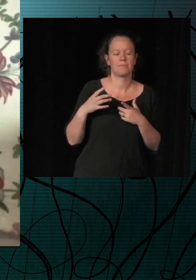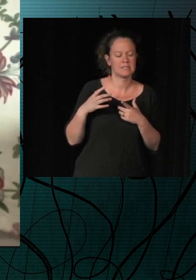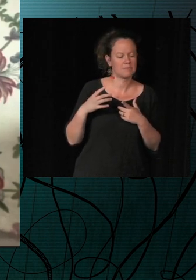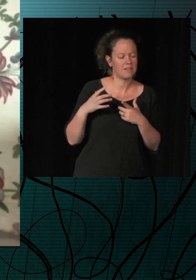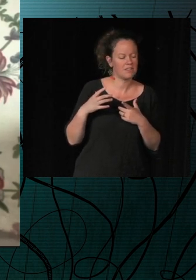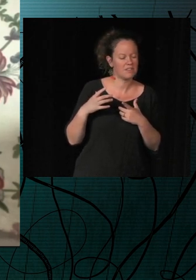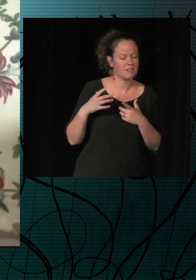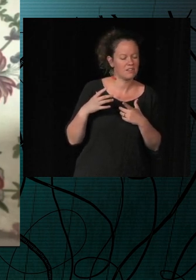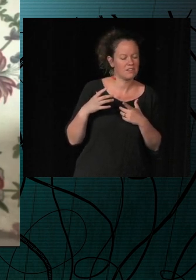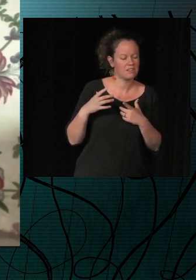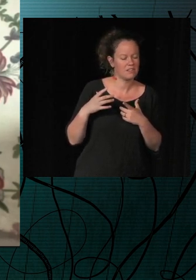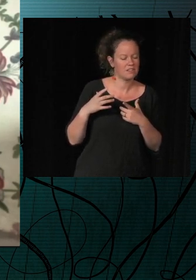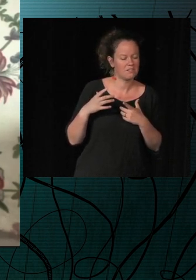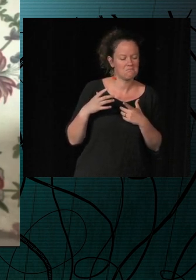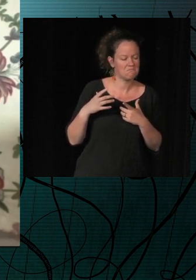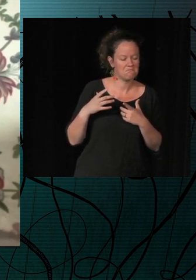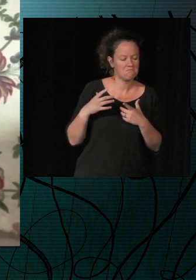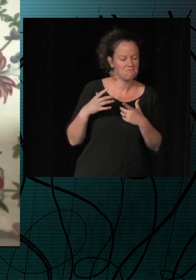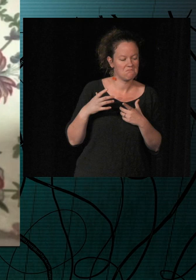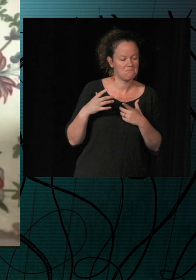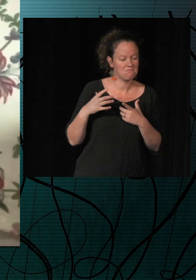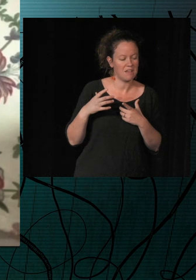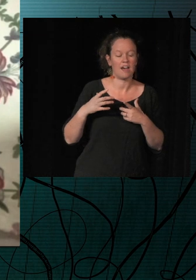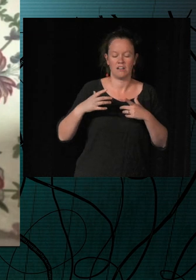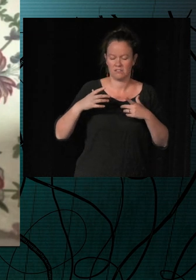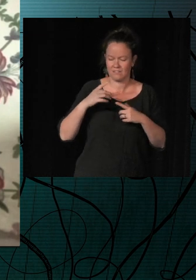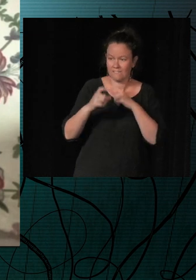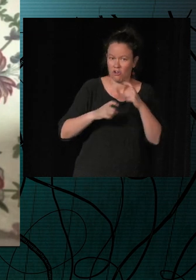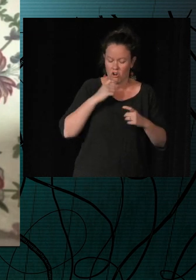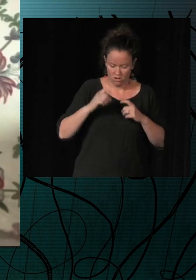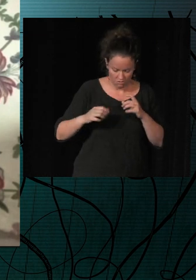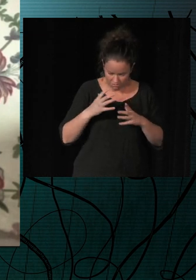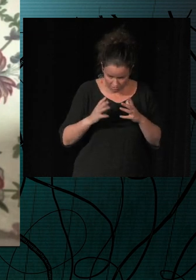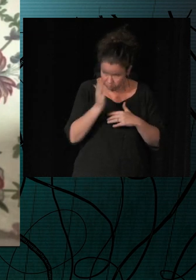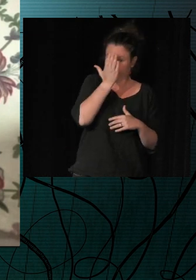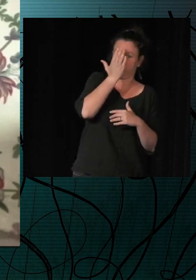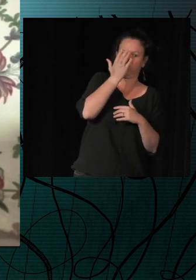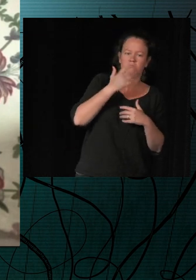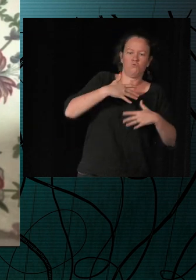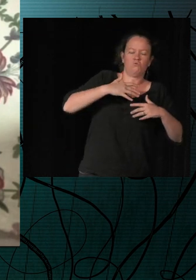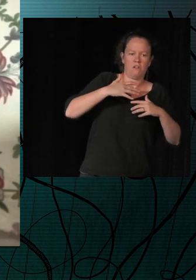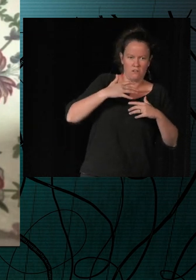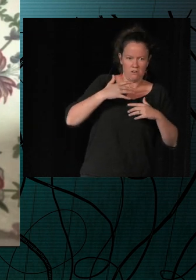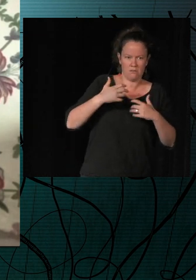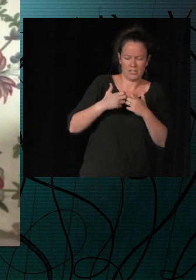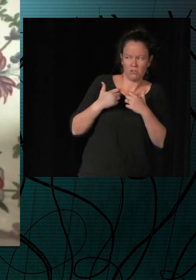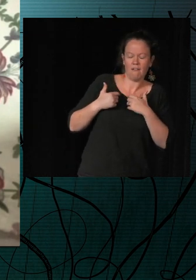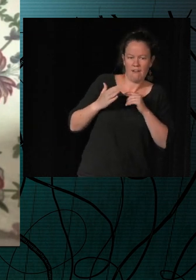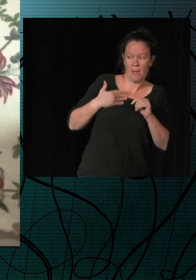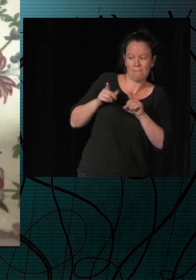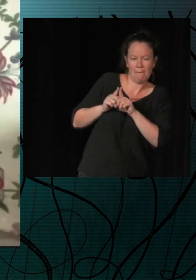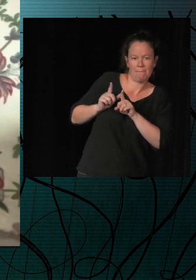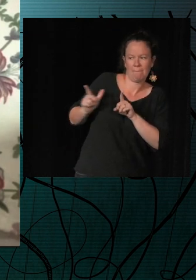euh qui fait que ouais se retrouver peut-être entre amateurs d'horreur et les amateurs de film